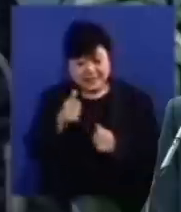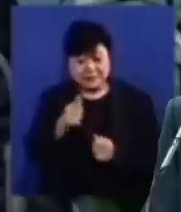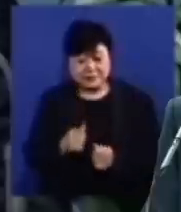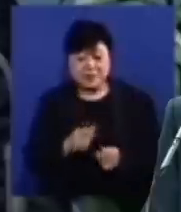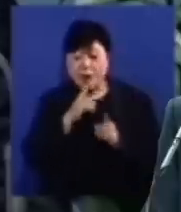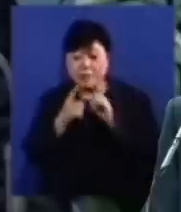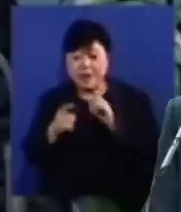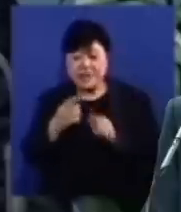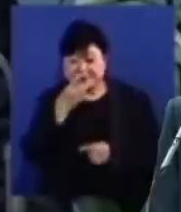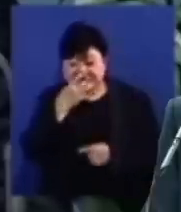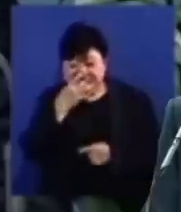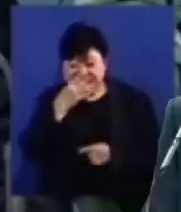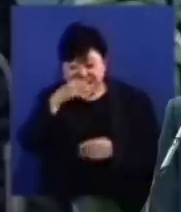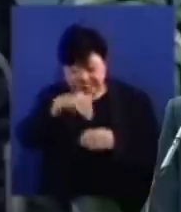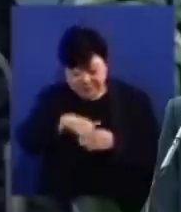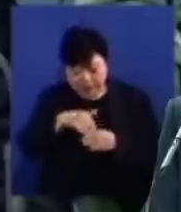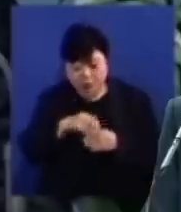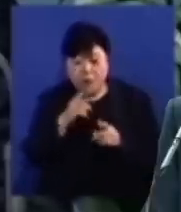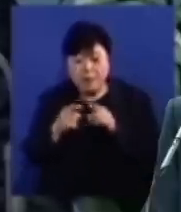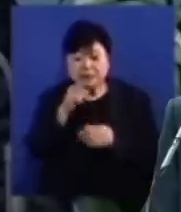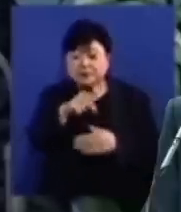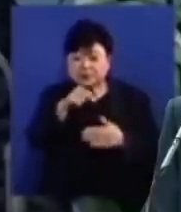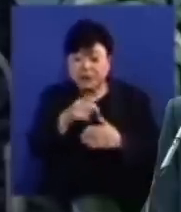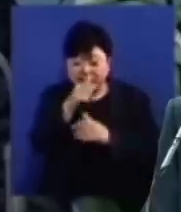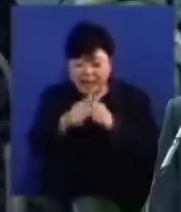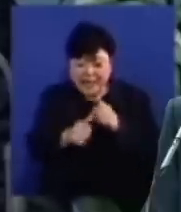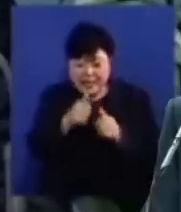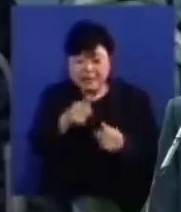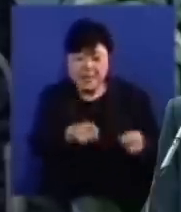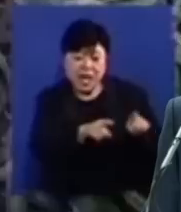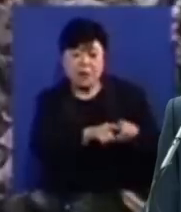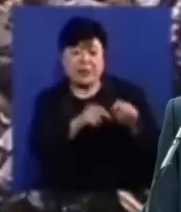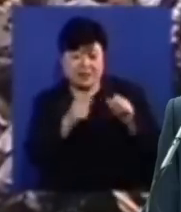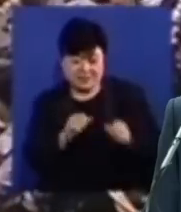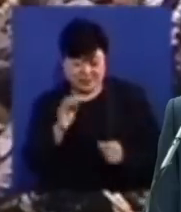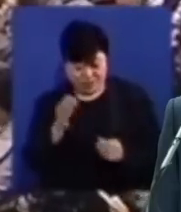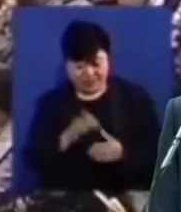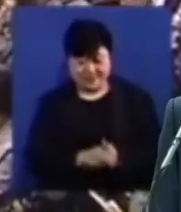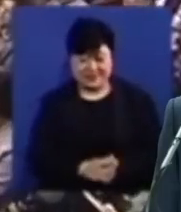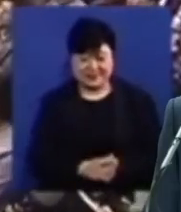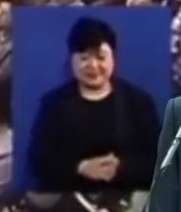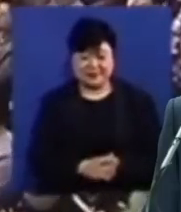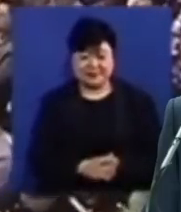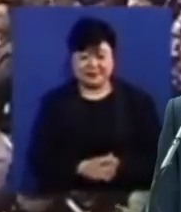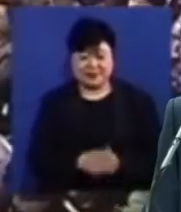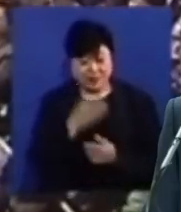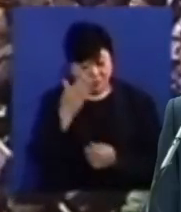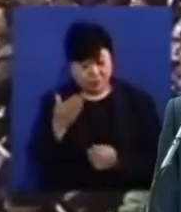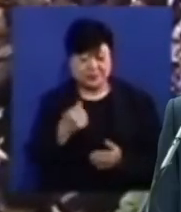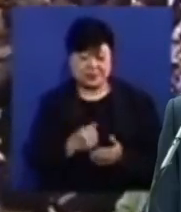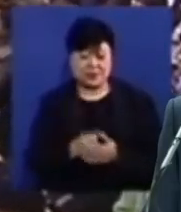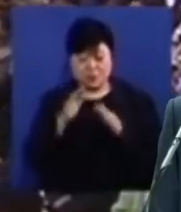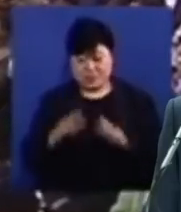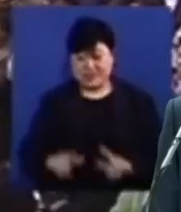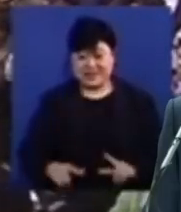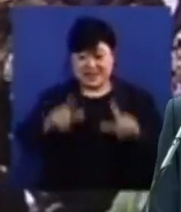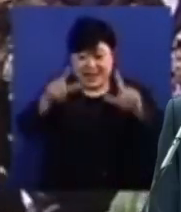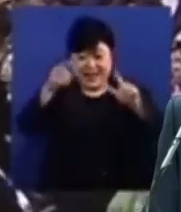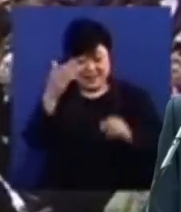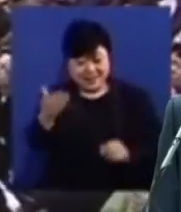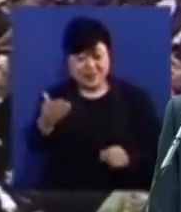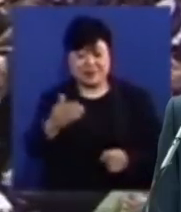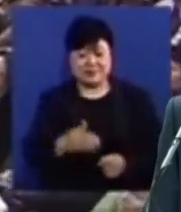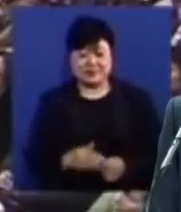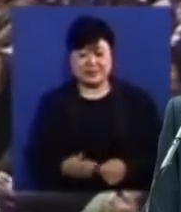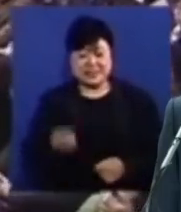그 말씀의 씨앗과 같은 것입니다. 말씀 속에 하나님이 계속 역사하는 것입니다. 이러므로 오늘날